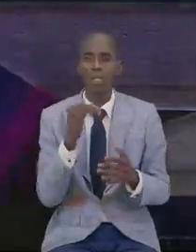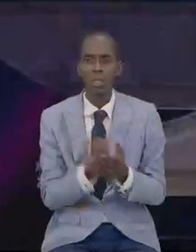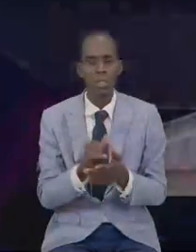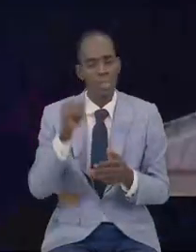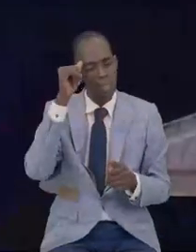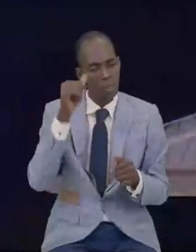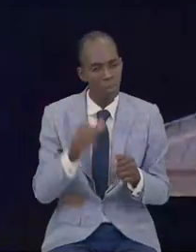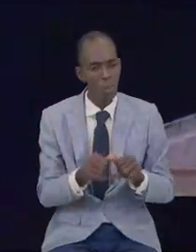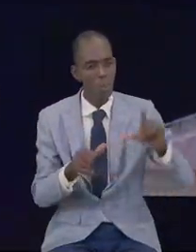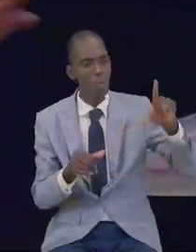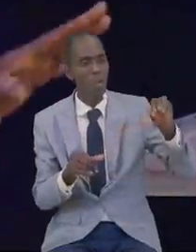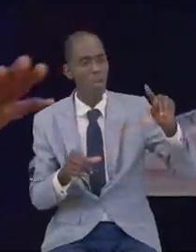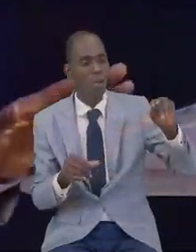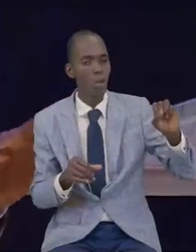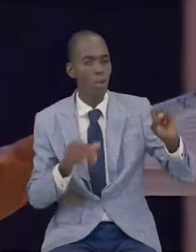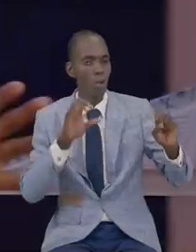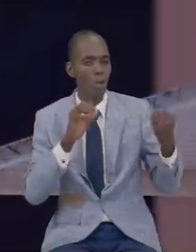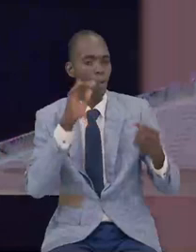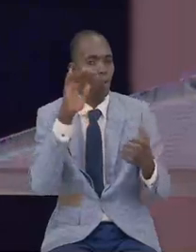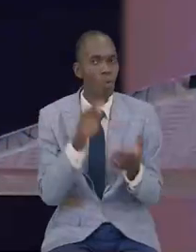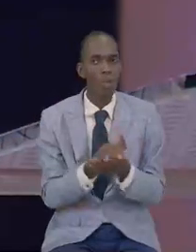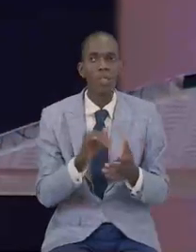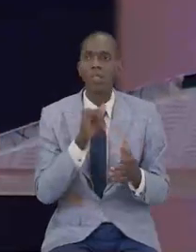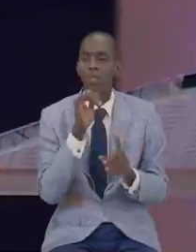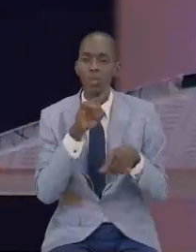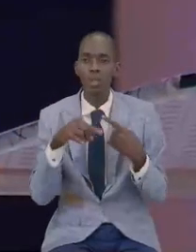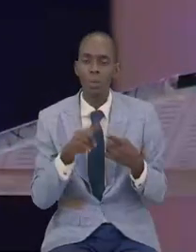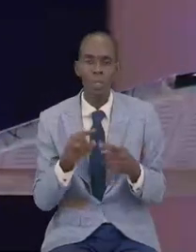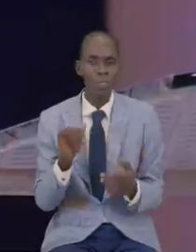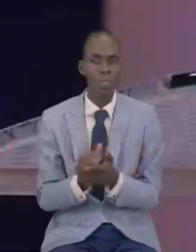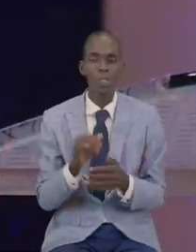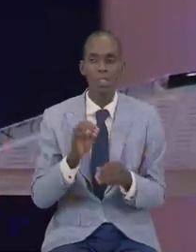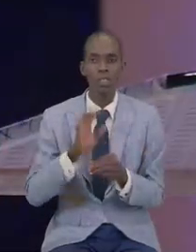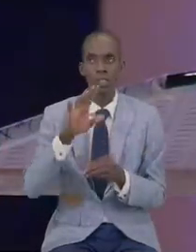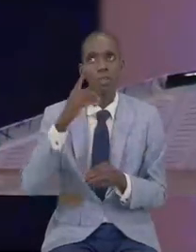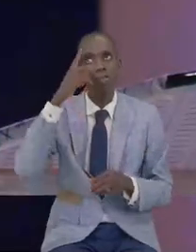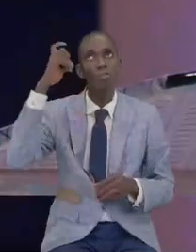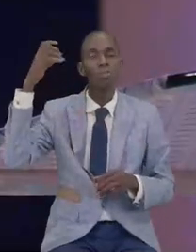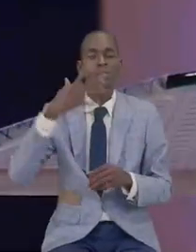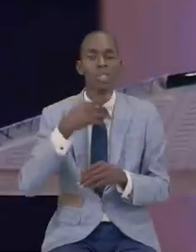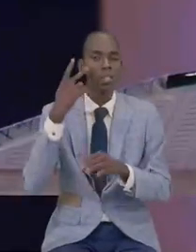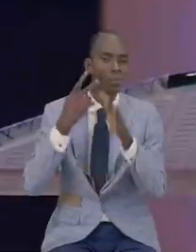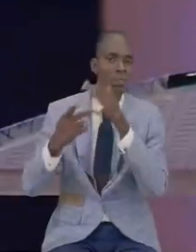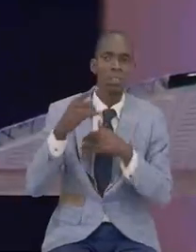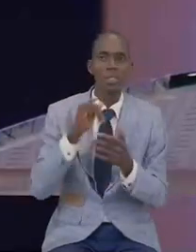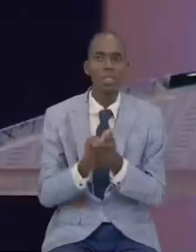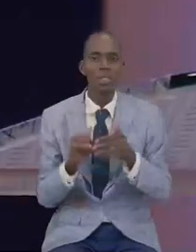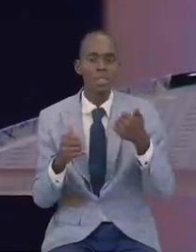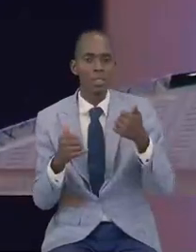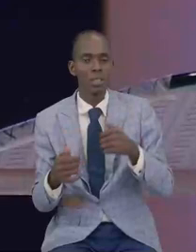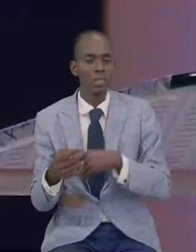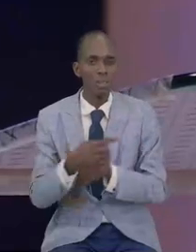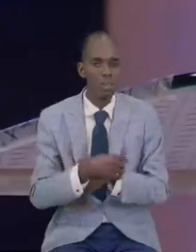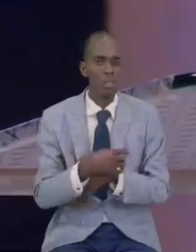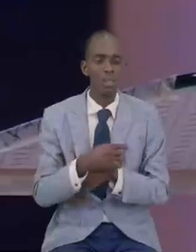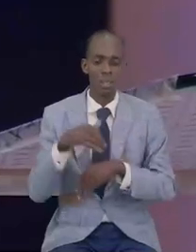dit, souvenez-vous de la femme de Lot, il n'y a rien de la sorte, c'est ma révélation, c'est vision